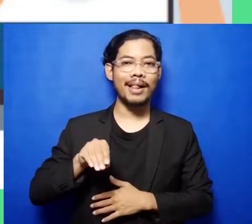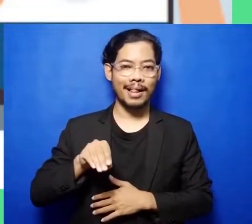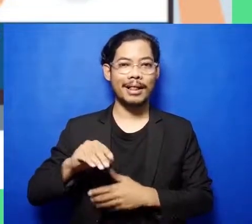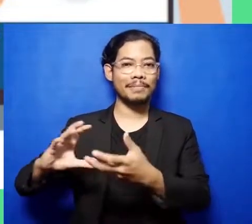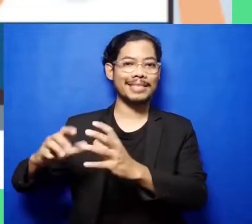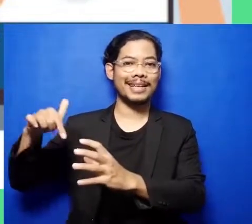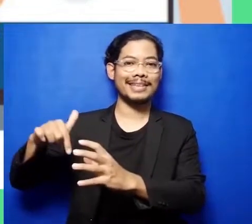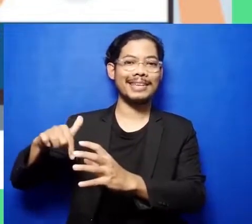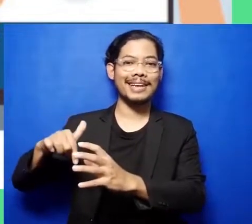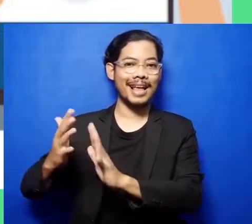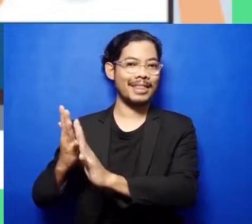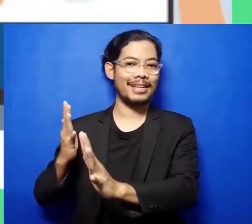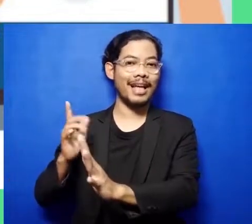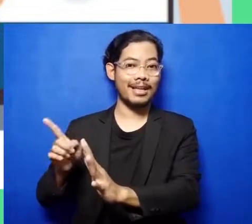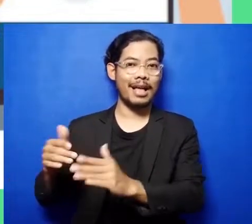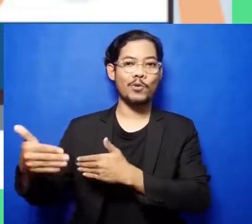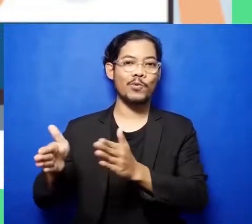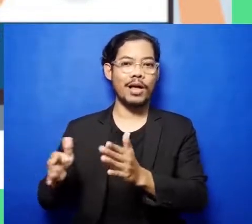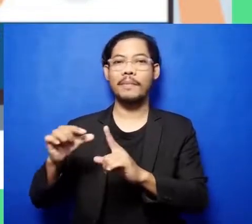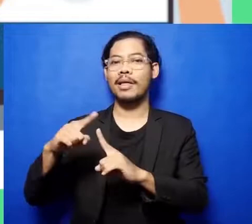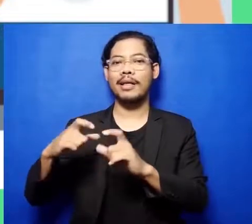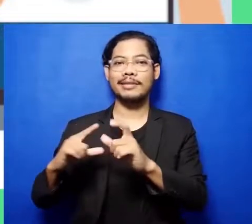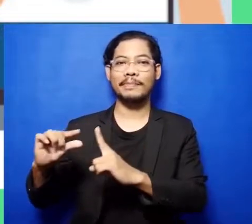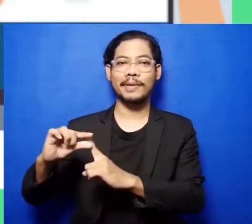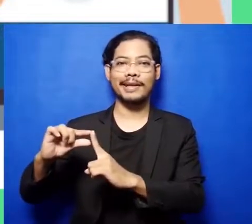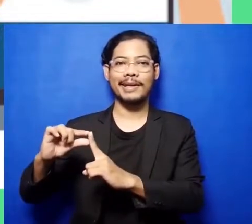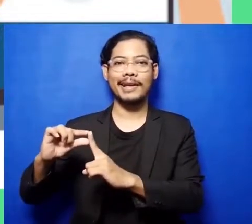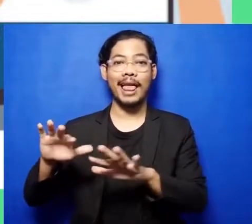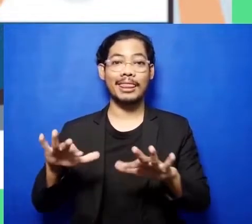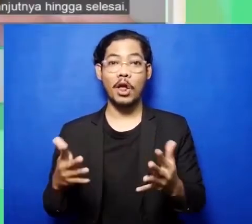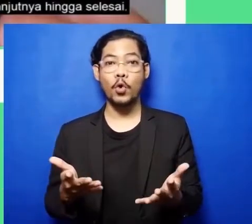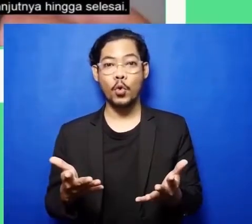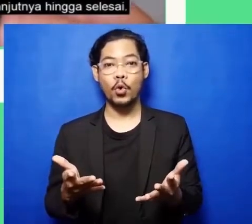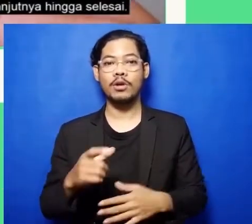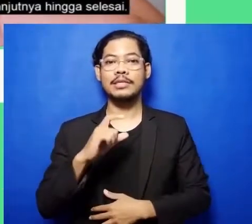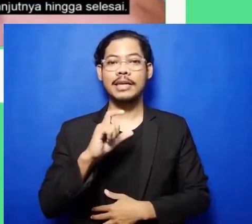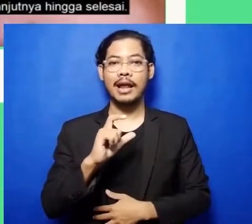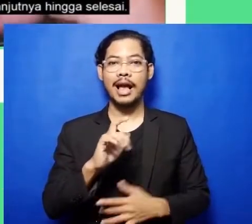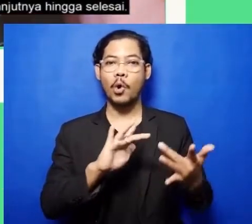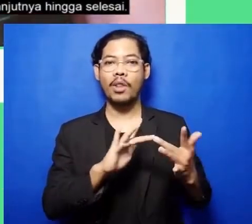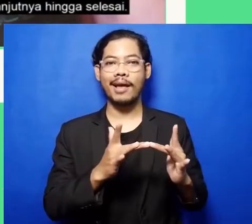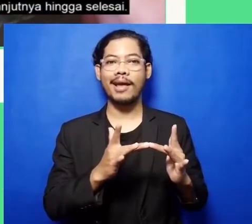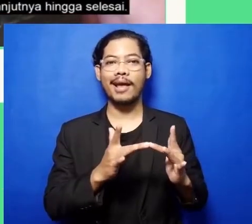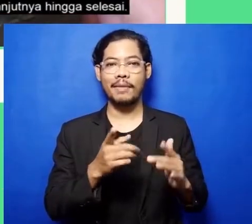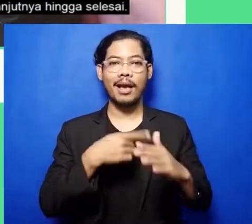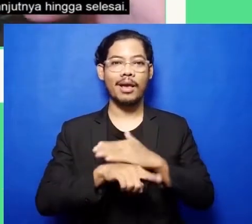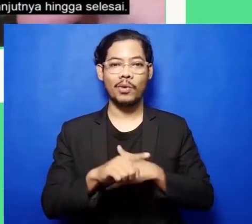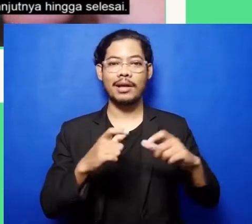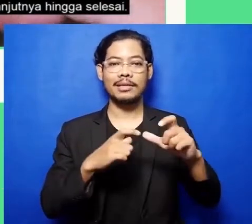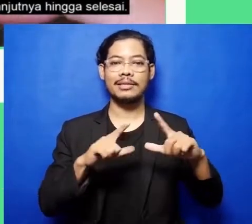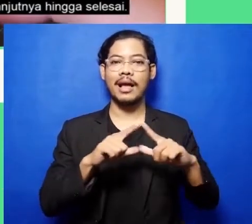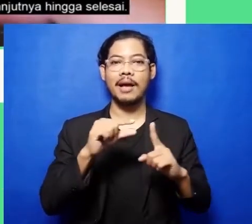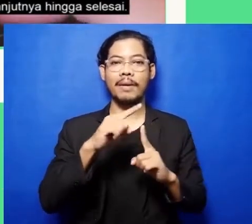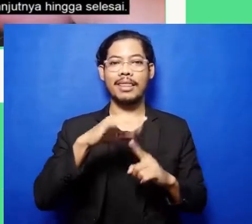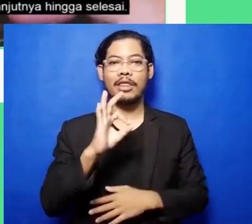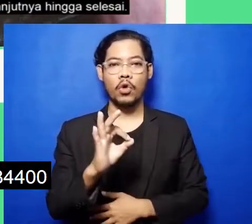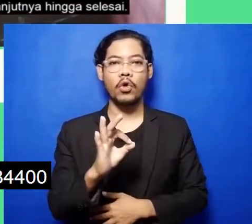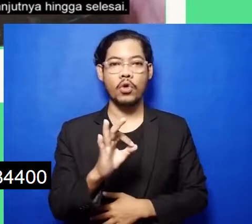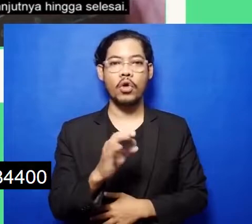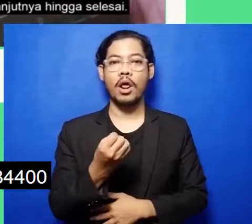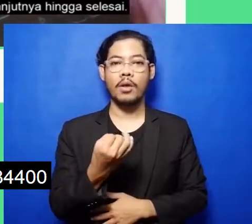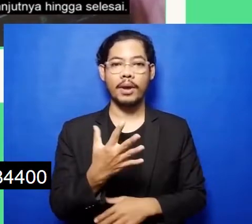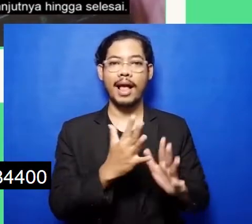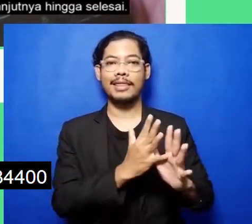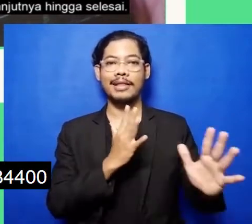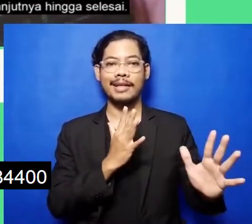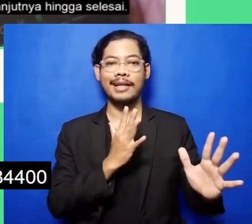paneka, montut nomor antrian nang e mesin antrian sebede e ruang PTSP. Bisa juga cara online lebet Sabto.